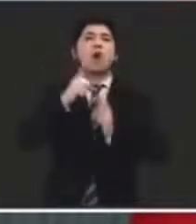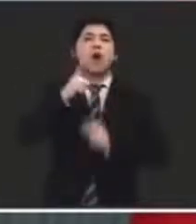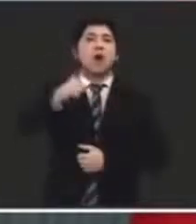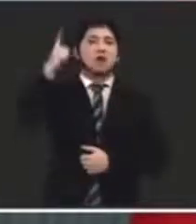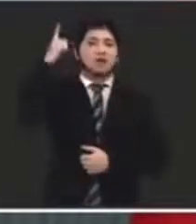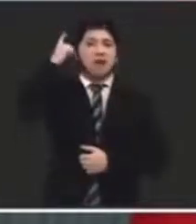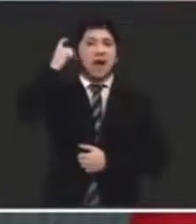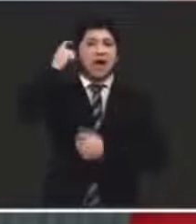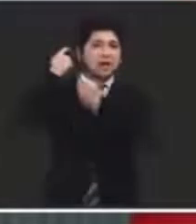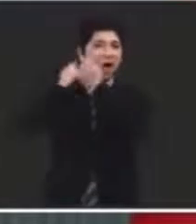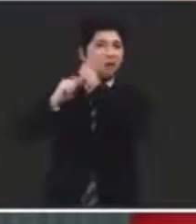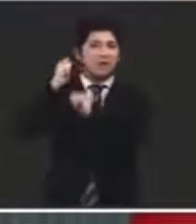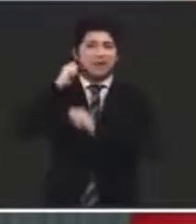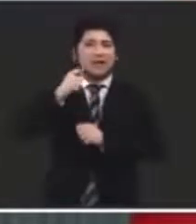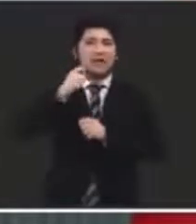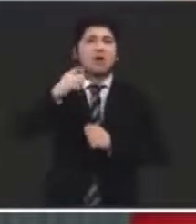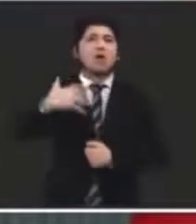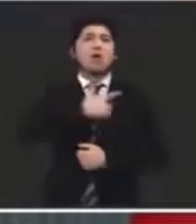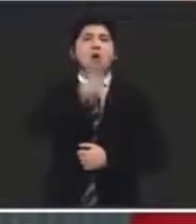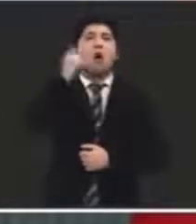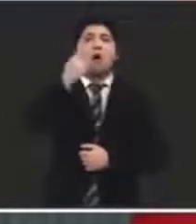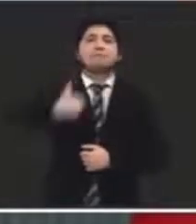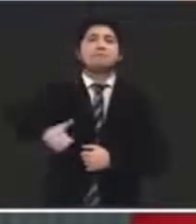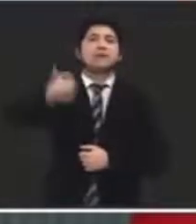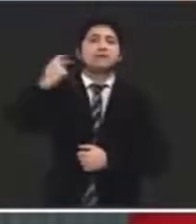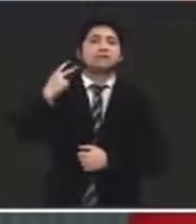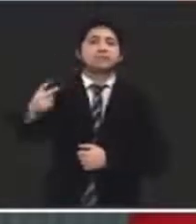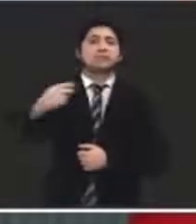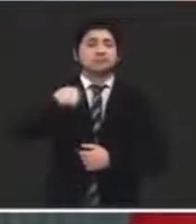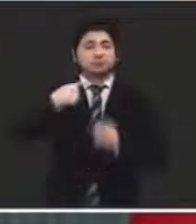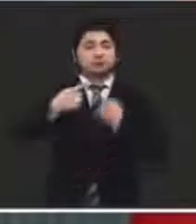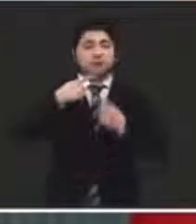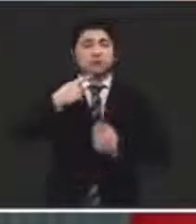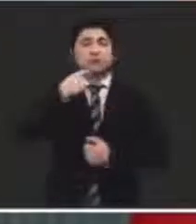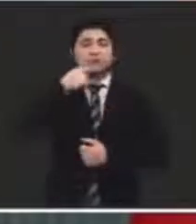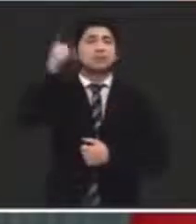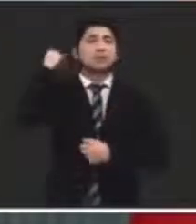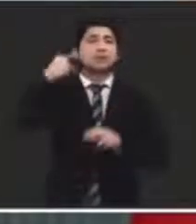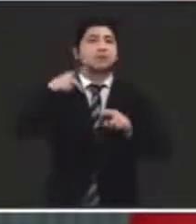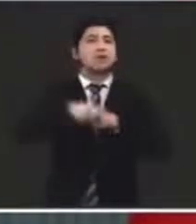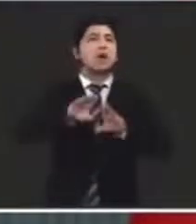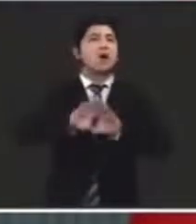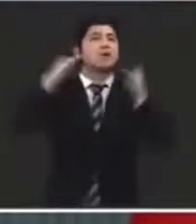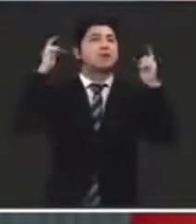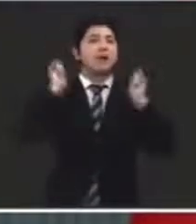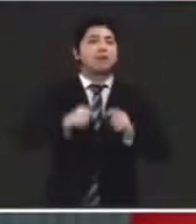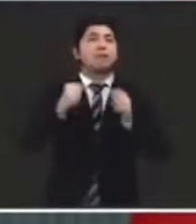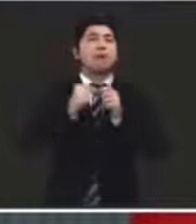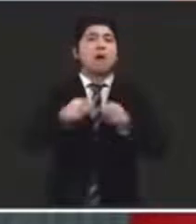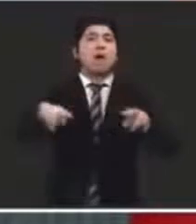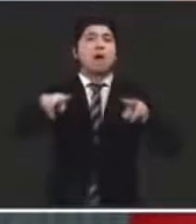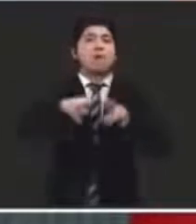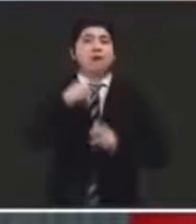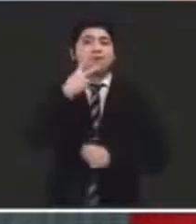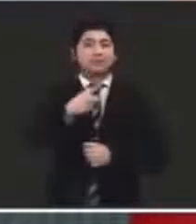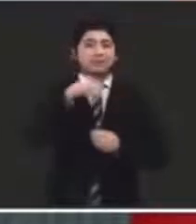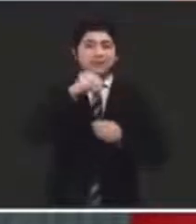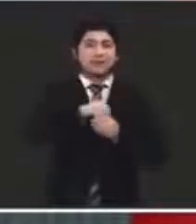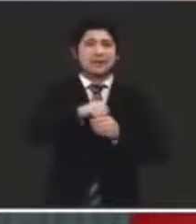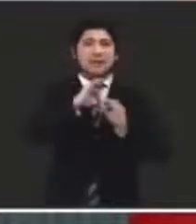başkanını kabul ettik açılışını geçen yıl gerçekleştirdiğimiz birleşmiş milletlerin